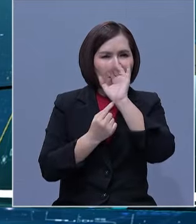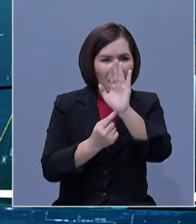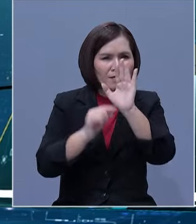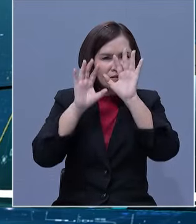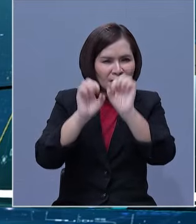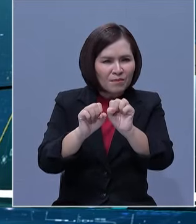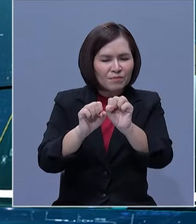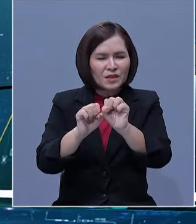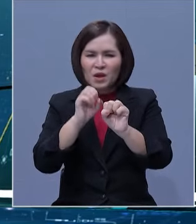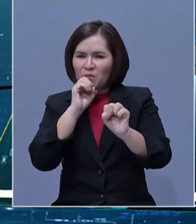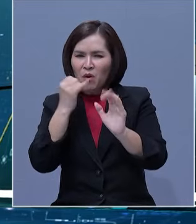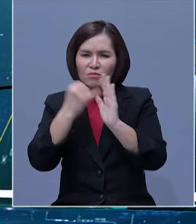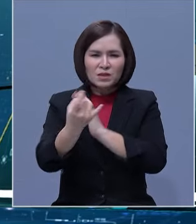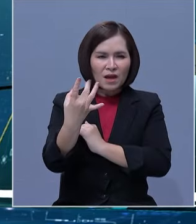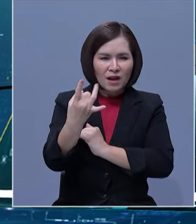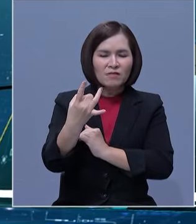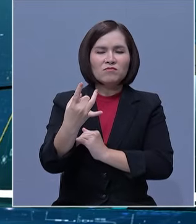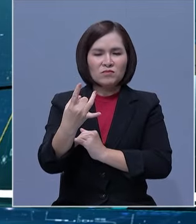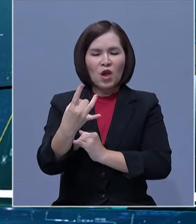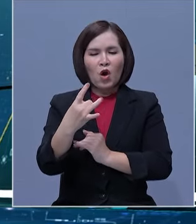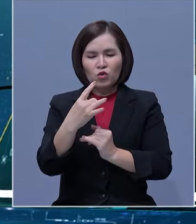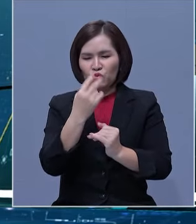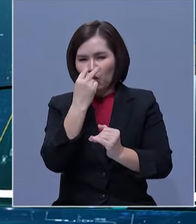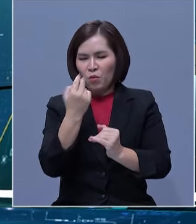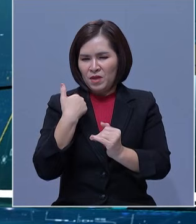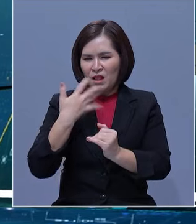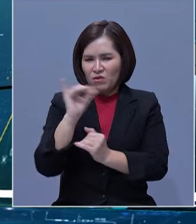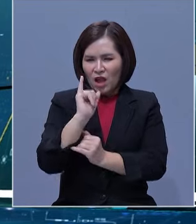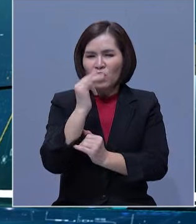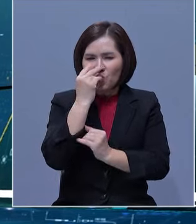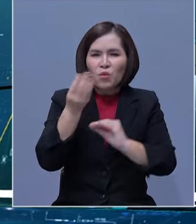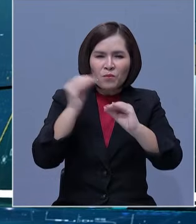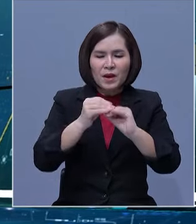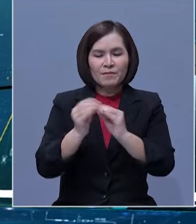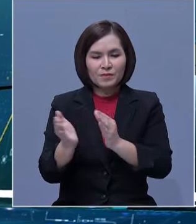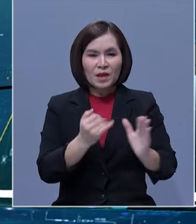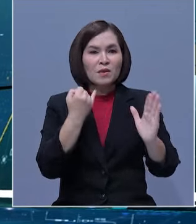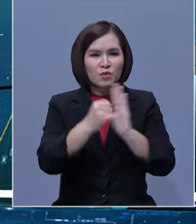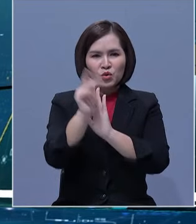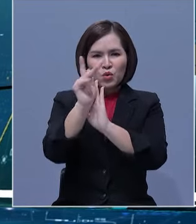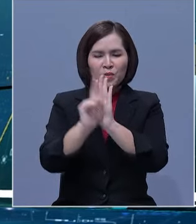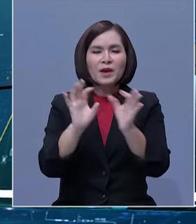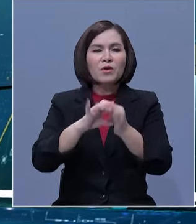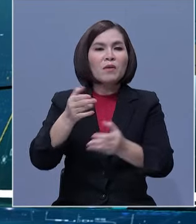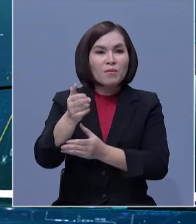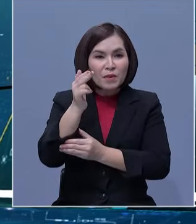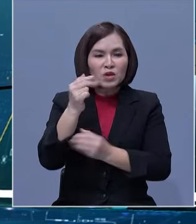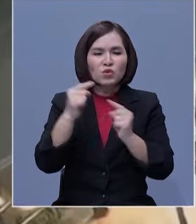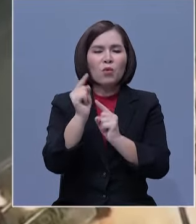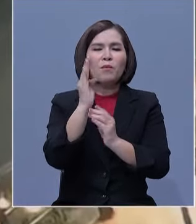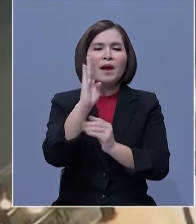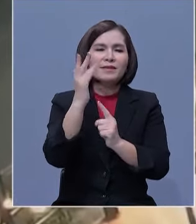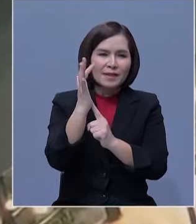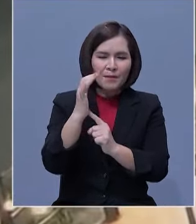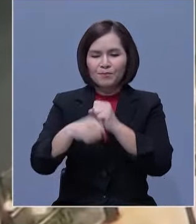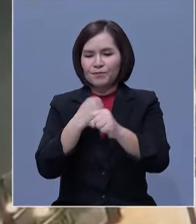หรือมีการแจ้งข้อกล่าวหาไว้แล้วหรือไม่นอกจากนี้ยังพบประวัติเกี่ยวกับพรบ.อาวุธปืนนะครับทั้งที่สน.บางขุนเทียนเมื่อปี